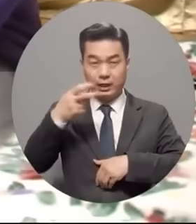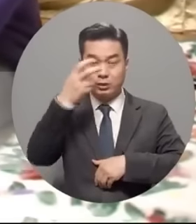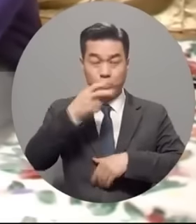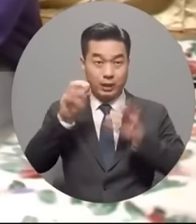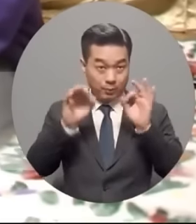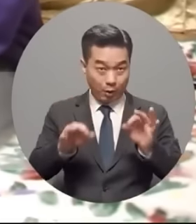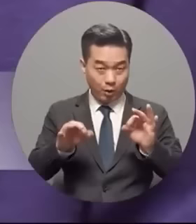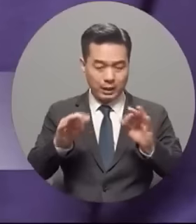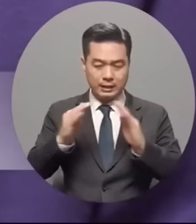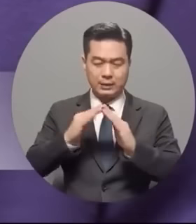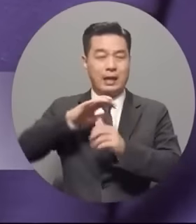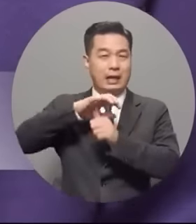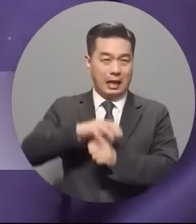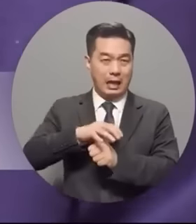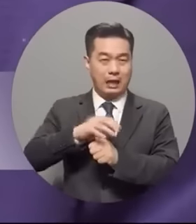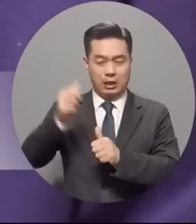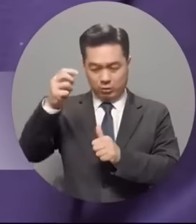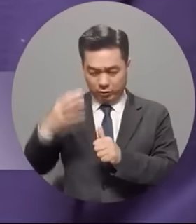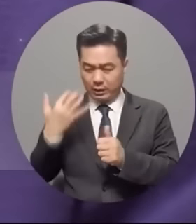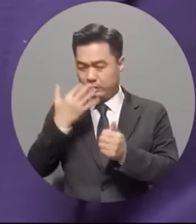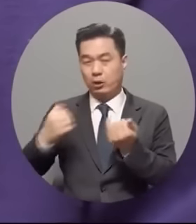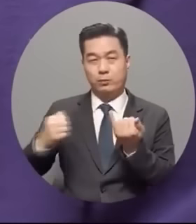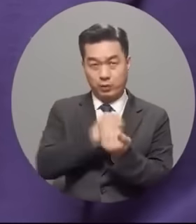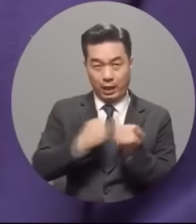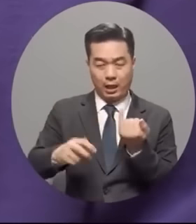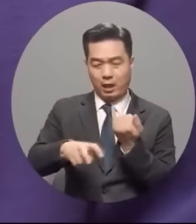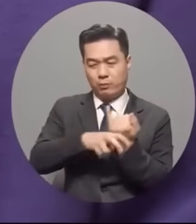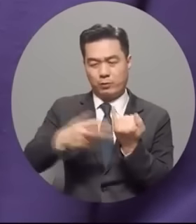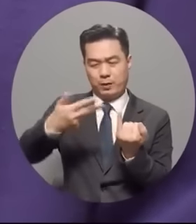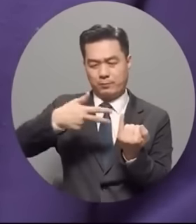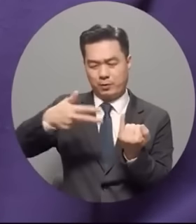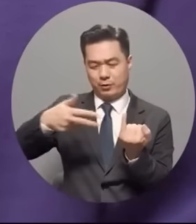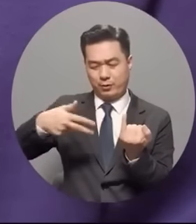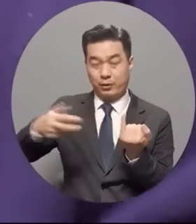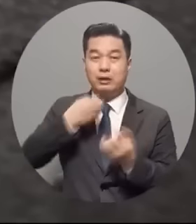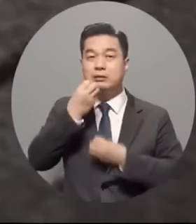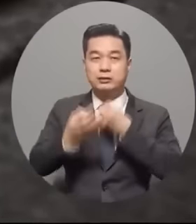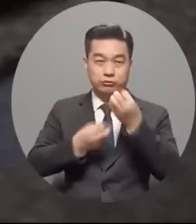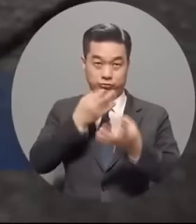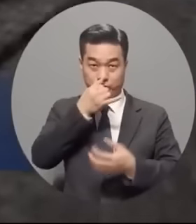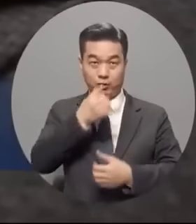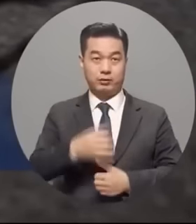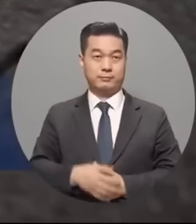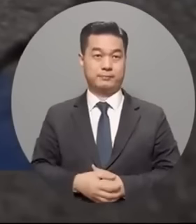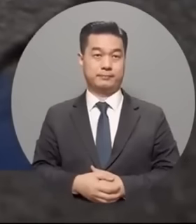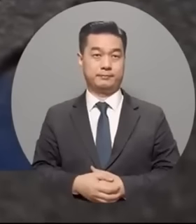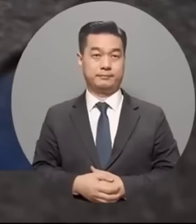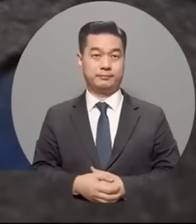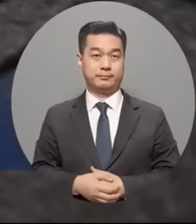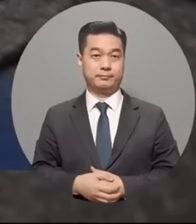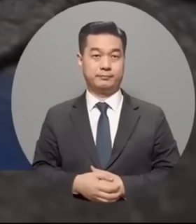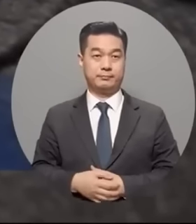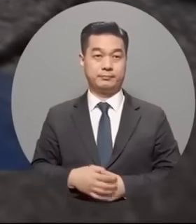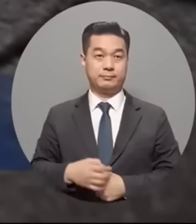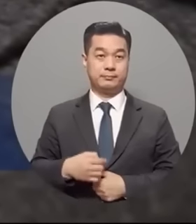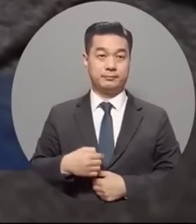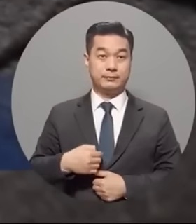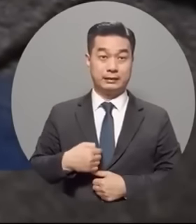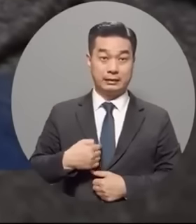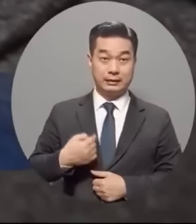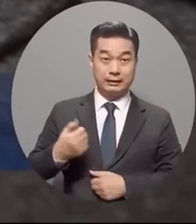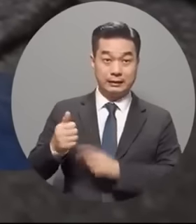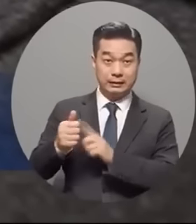집에 갇혀 수차례 성폭행과 불법 촬영을 당했다고 진술했습니다. 제 휴대폰에 계정